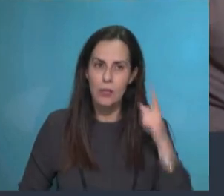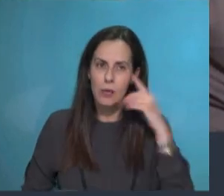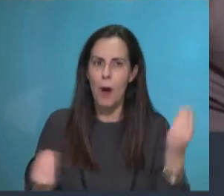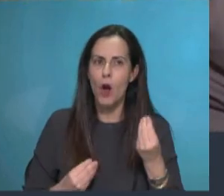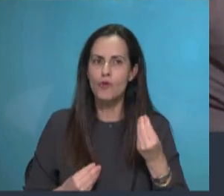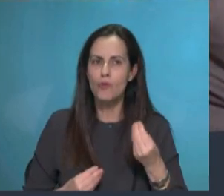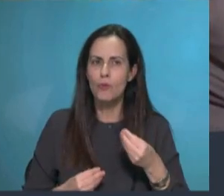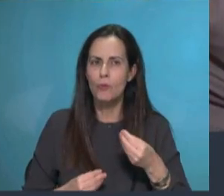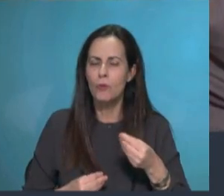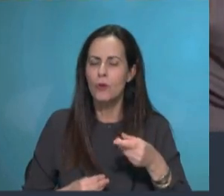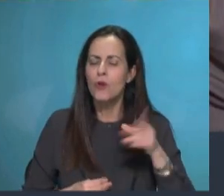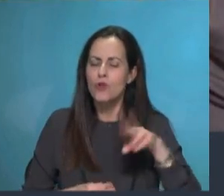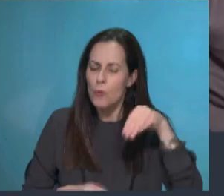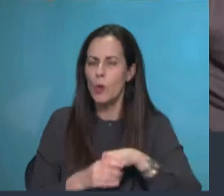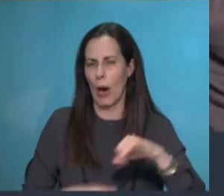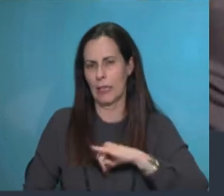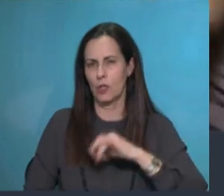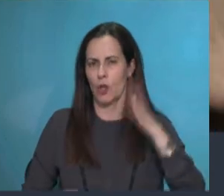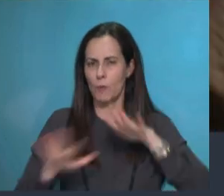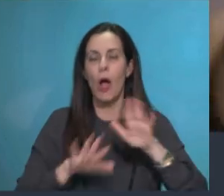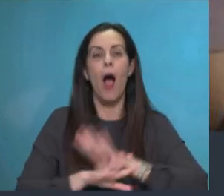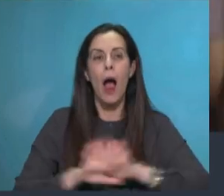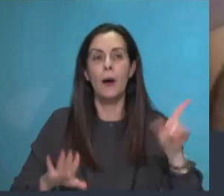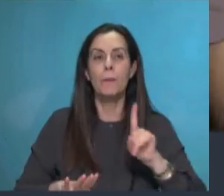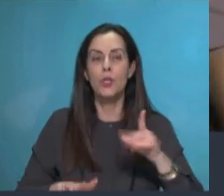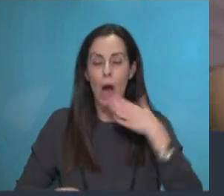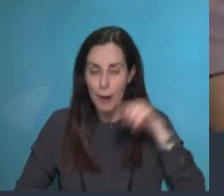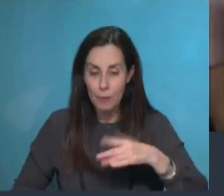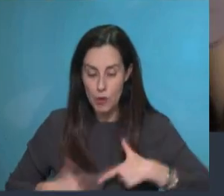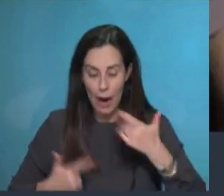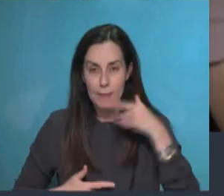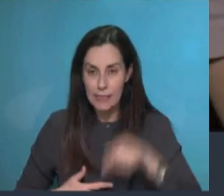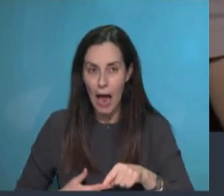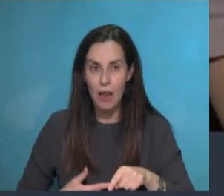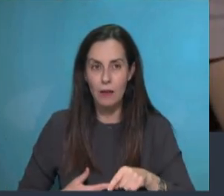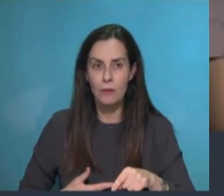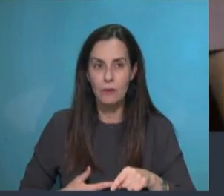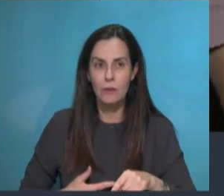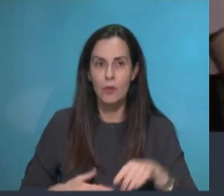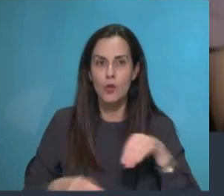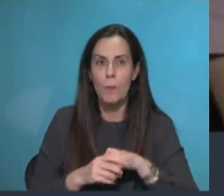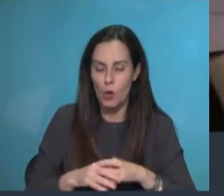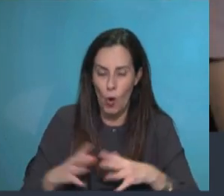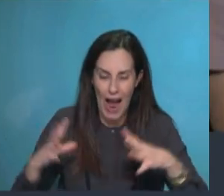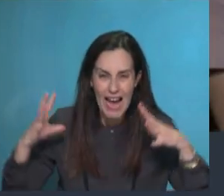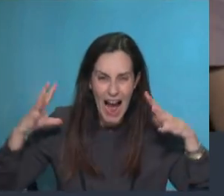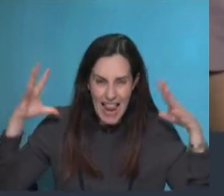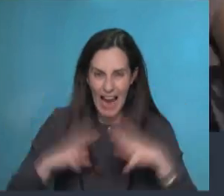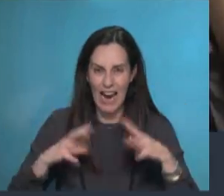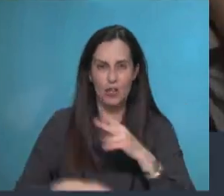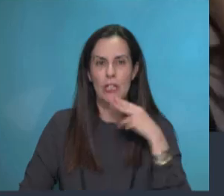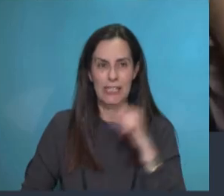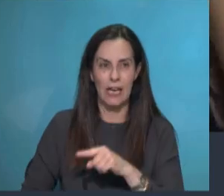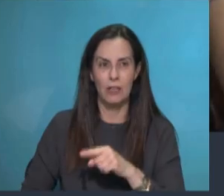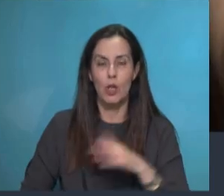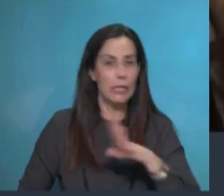חבוי באינטרס של הממשלה, שרק מי שבארץ, שחי בארץ, מכניסים אותו לתוך הסיר לקלחת הזאת של